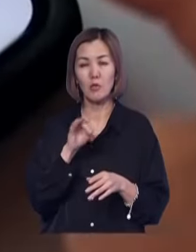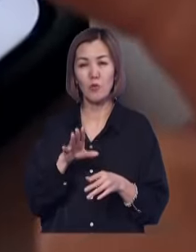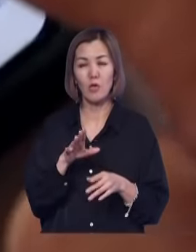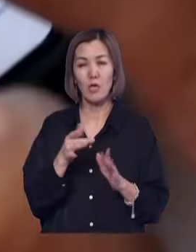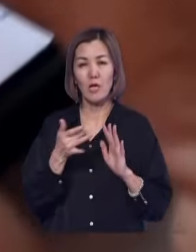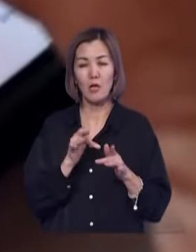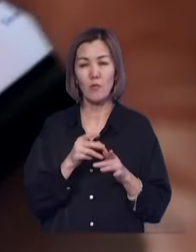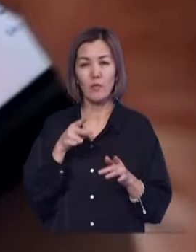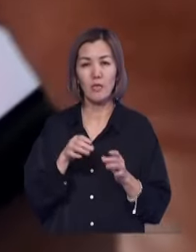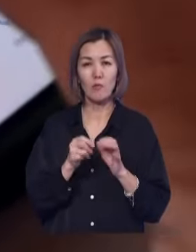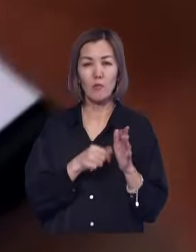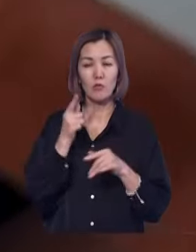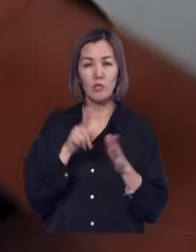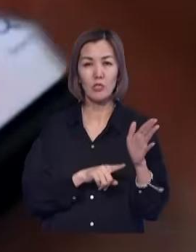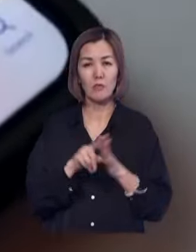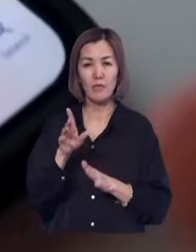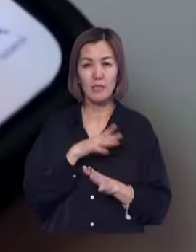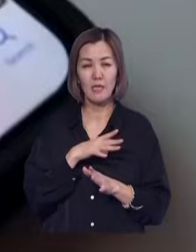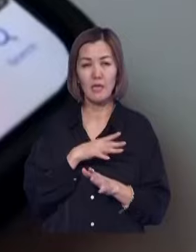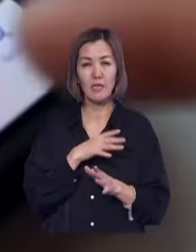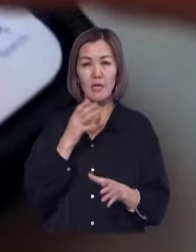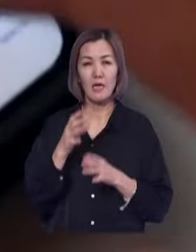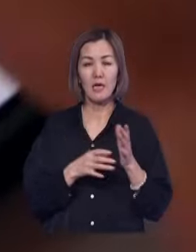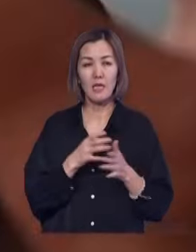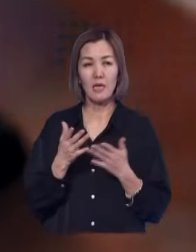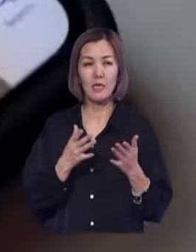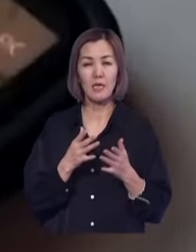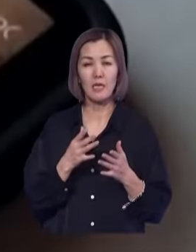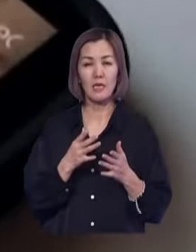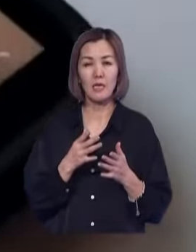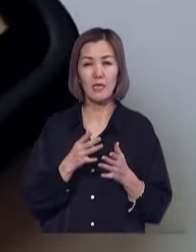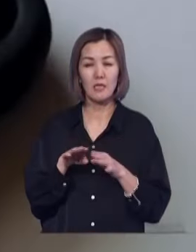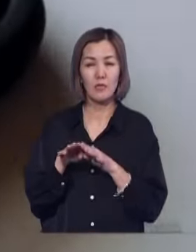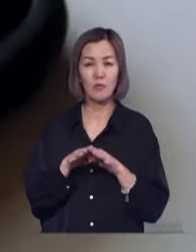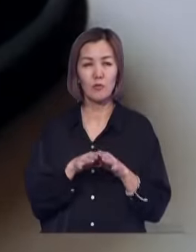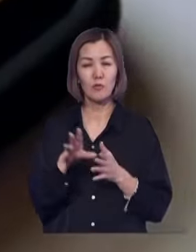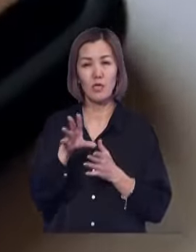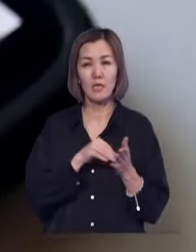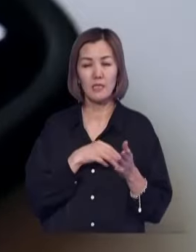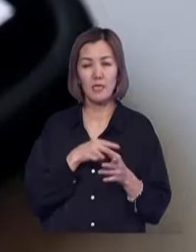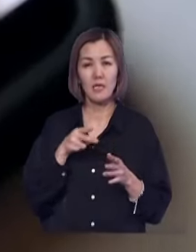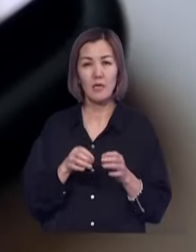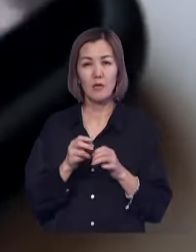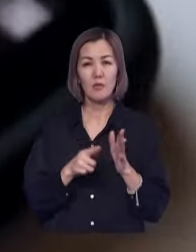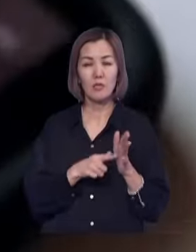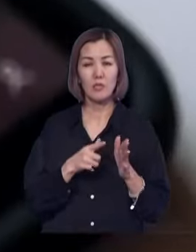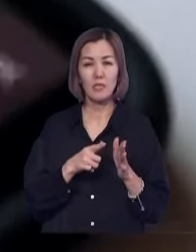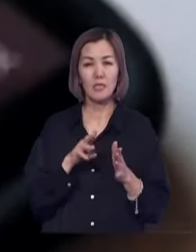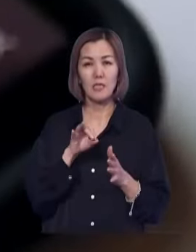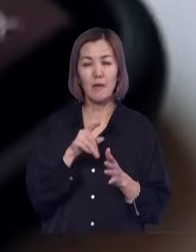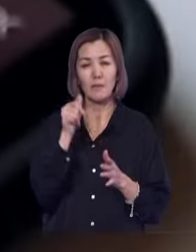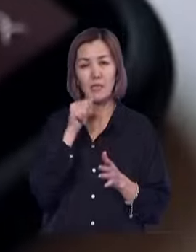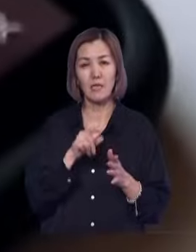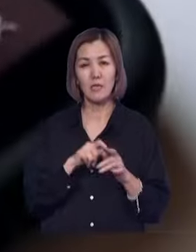желісі 2017 жылы іске қосылды. Оның халықаралық нұсқасы 2018 жылдың тамызында іске қосылды. Жаһан